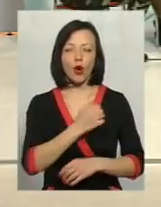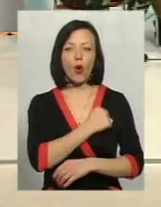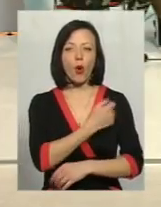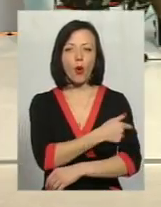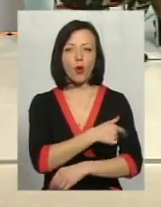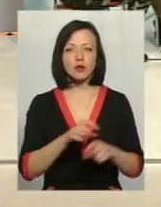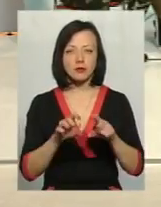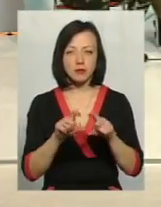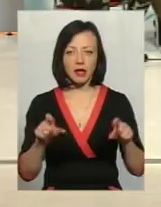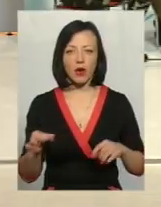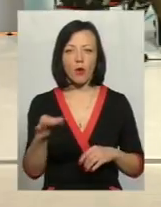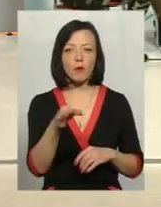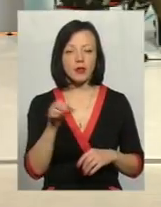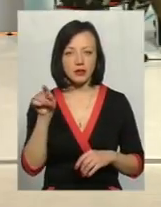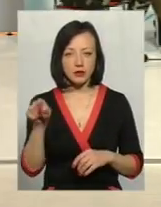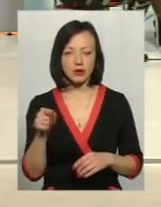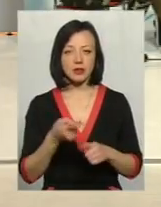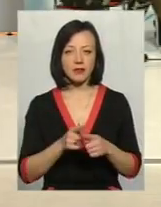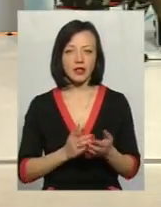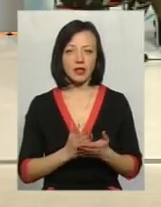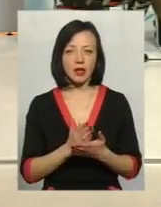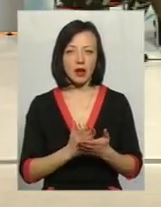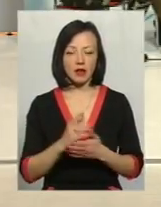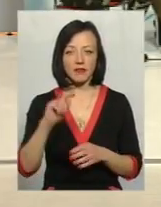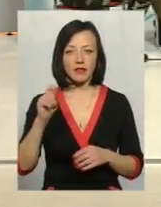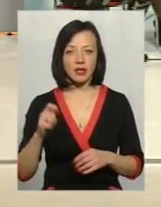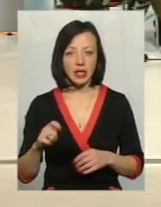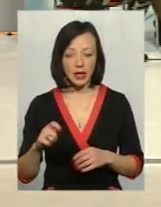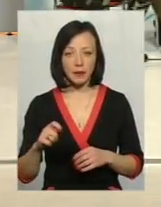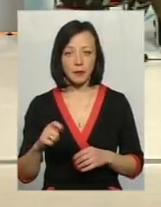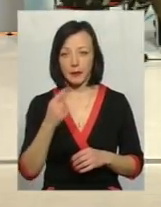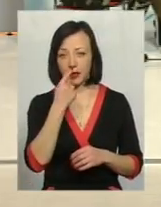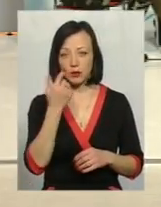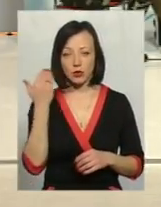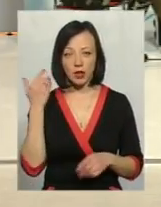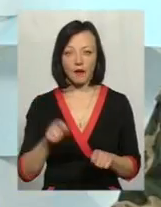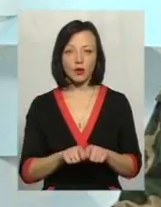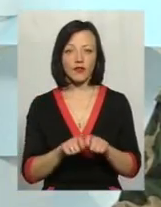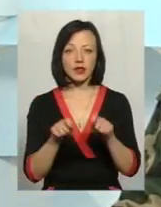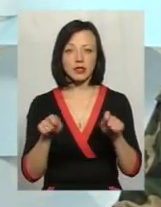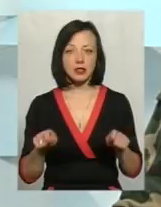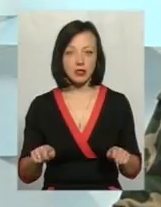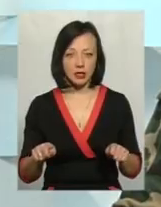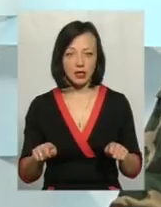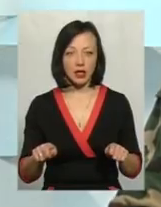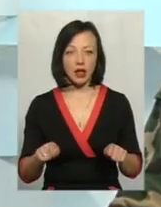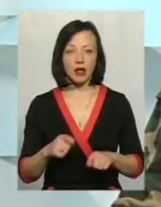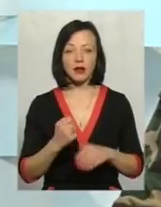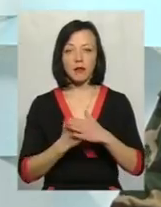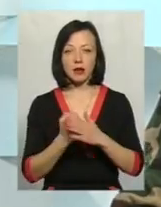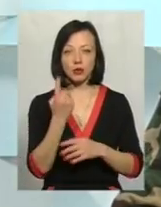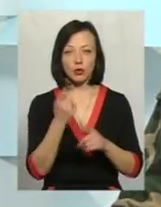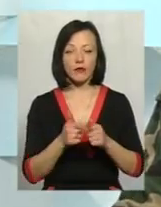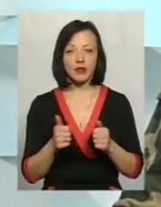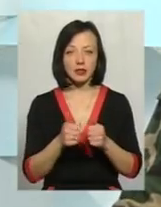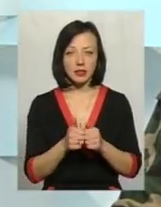госпіталю, обласного госпіталю ветеранів війни. От, нещодавно відкрили на базі одного з